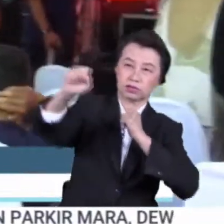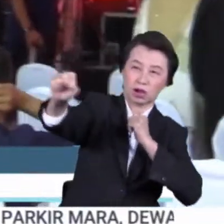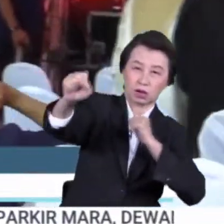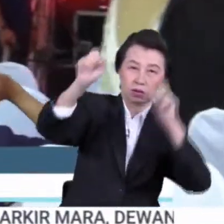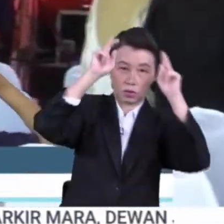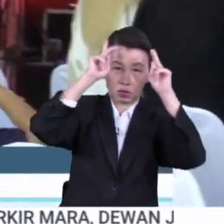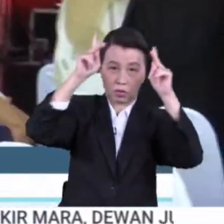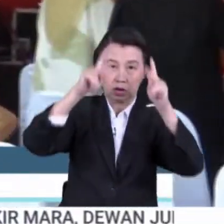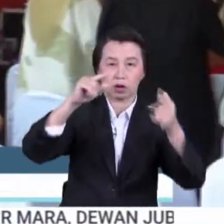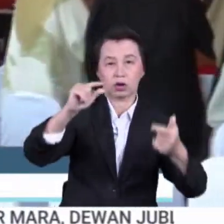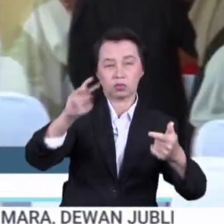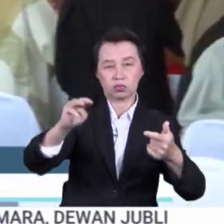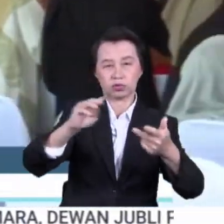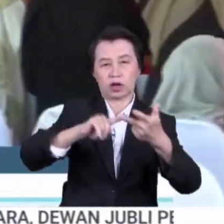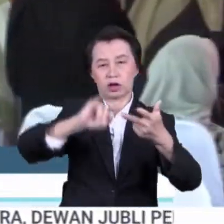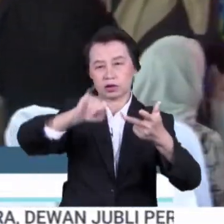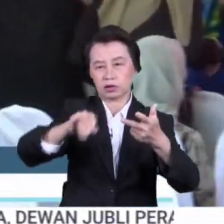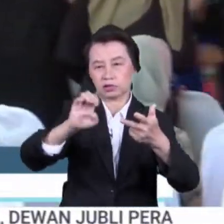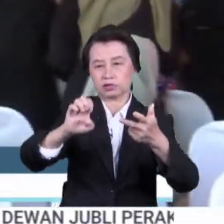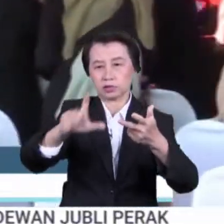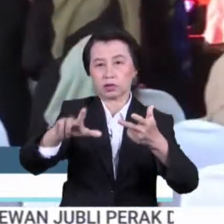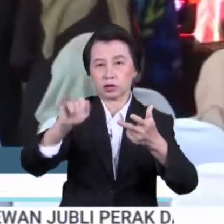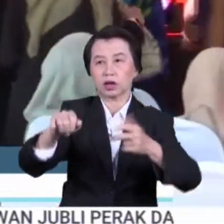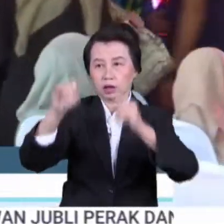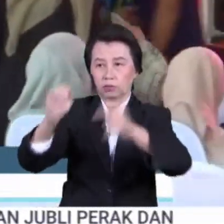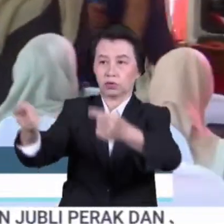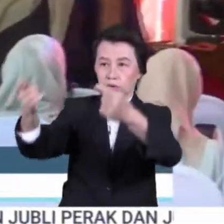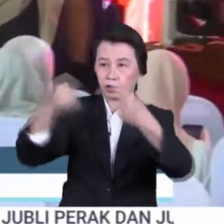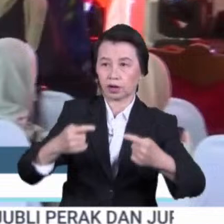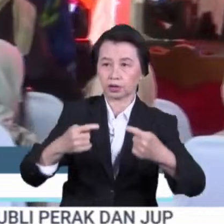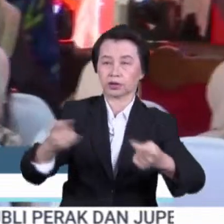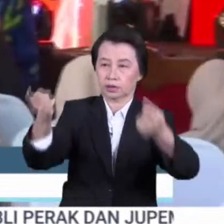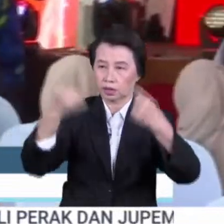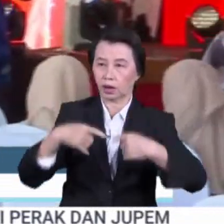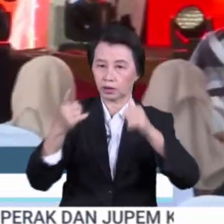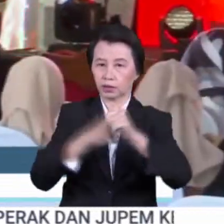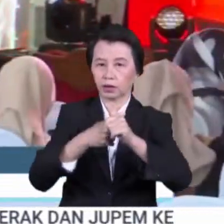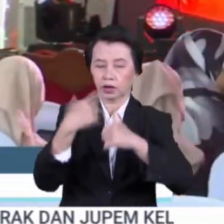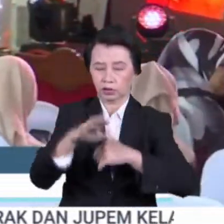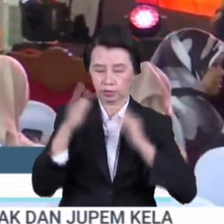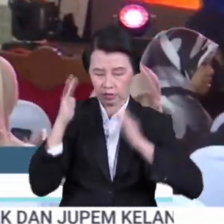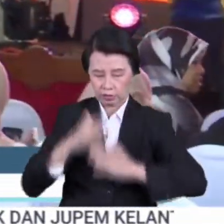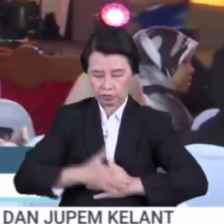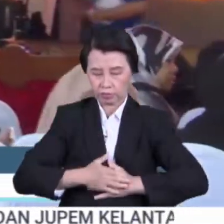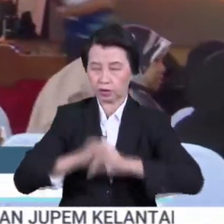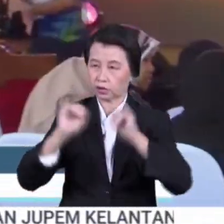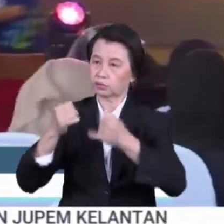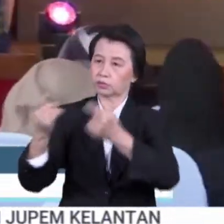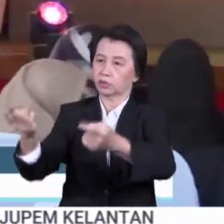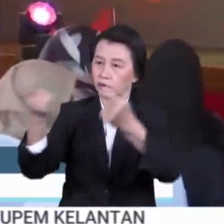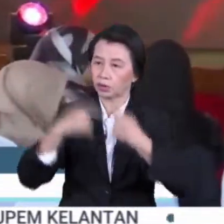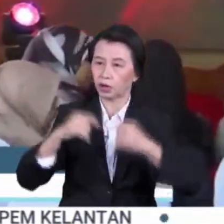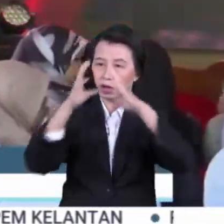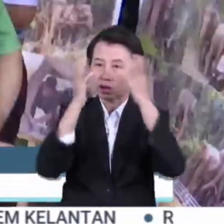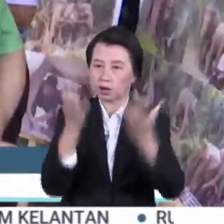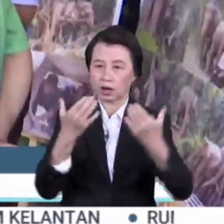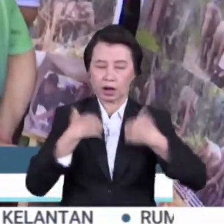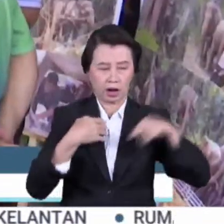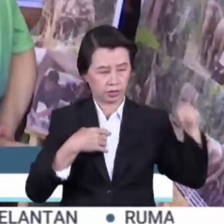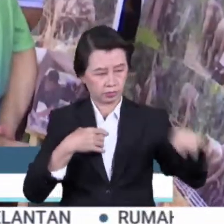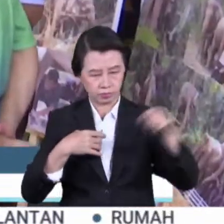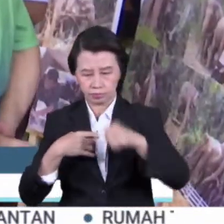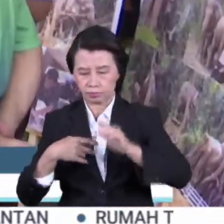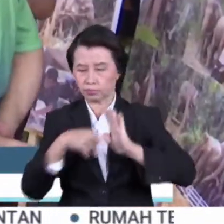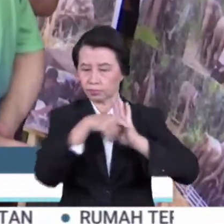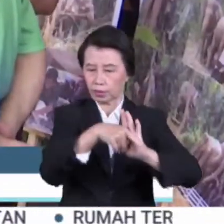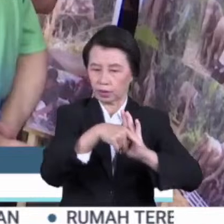Kerai, Gua Musang, Jeli dan sebagainya, mereka boleh datang hadir dulu. Ya. Kalau selepas solat Jumaat, hadir ke karnival alam kita, ada pameran,